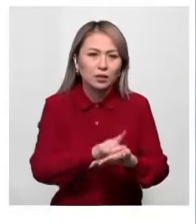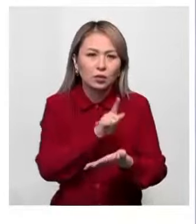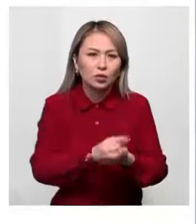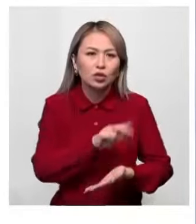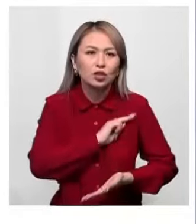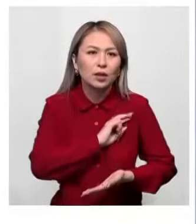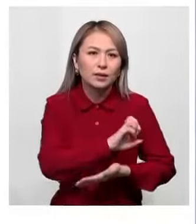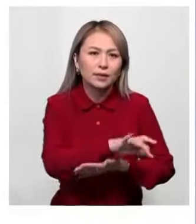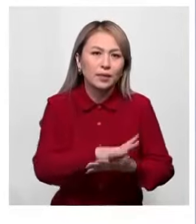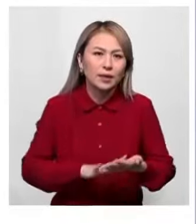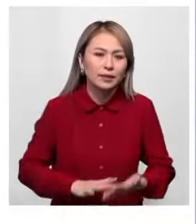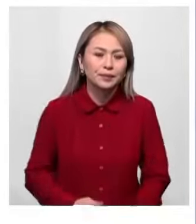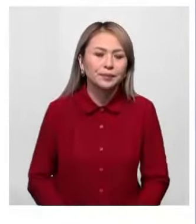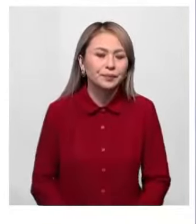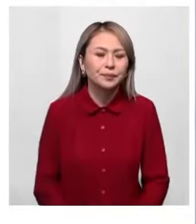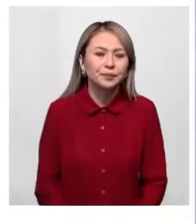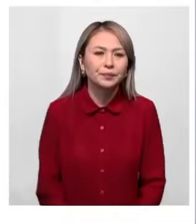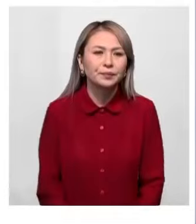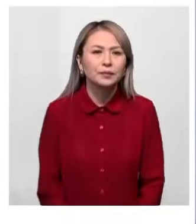міндеттерін атқаруды жалғастыра береді.